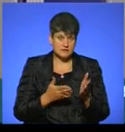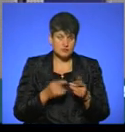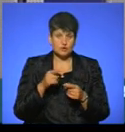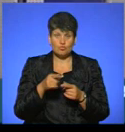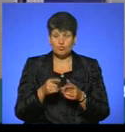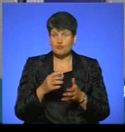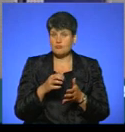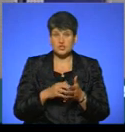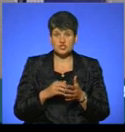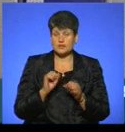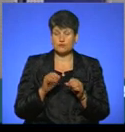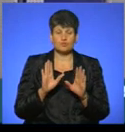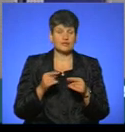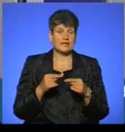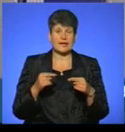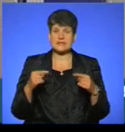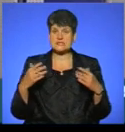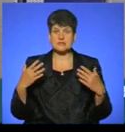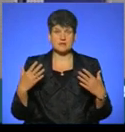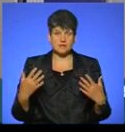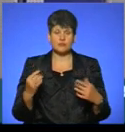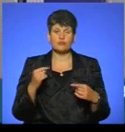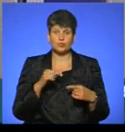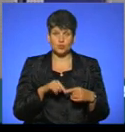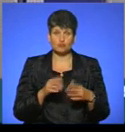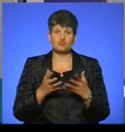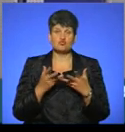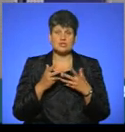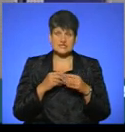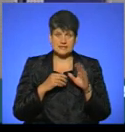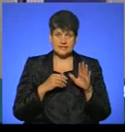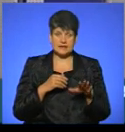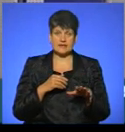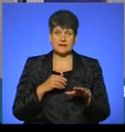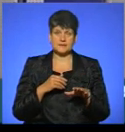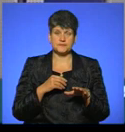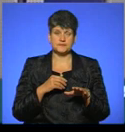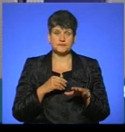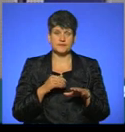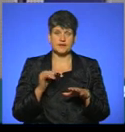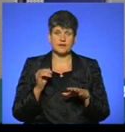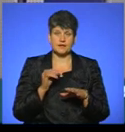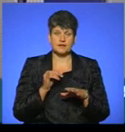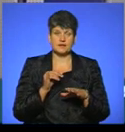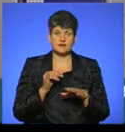можуть бути різні, в тому числі і змив